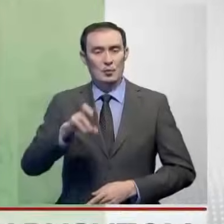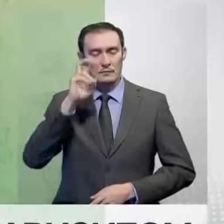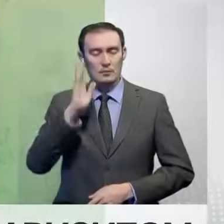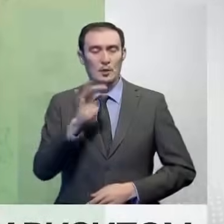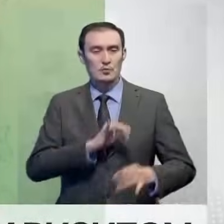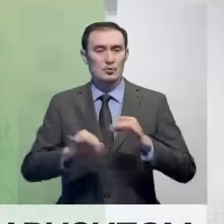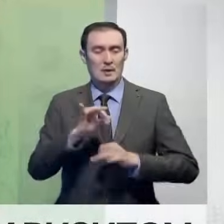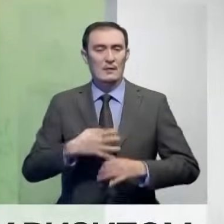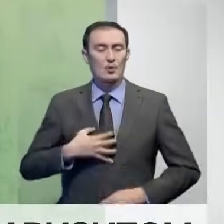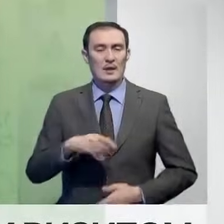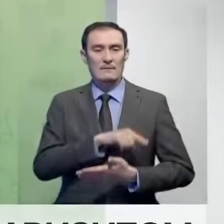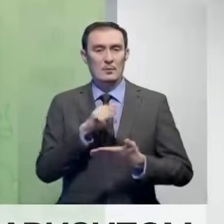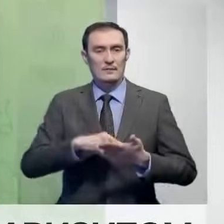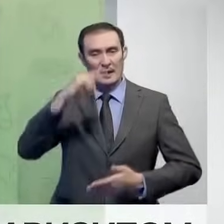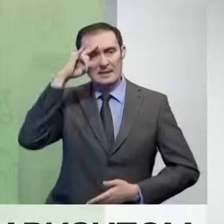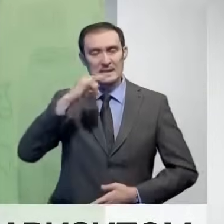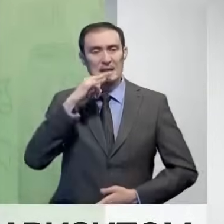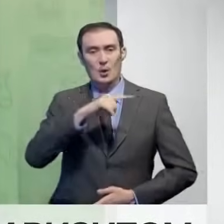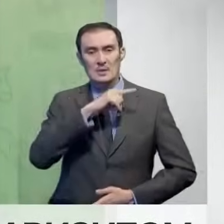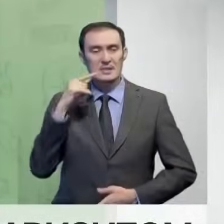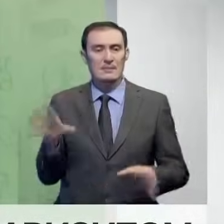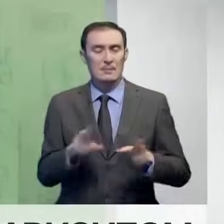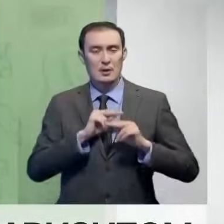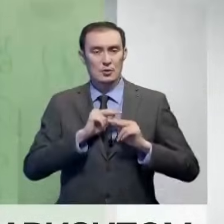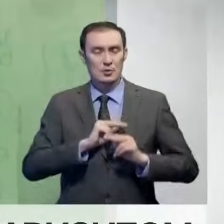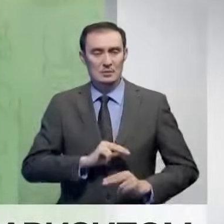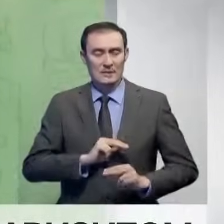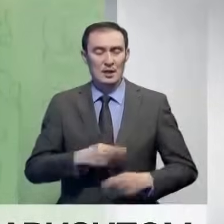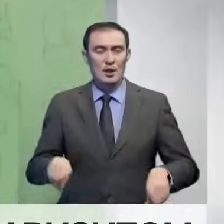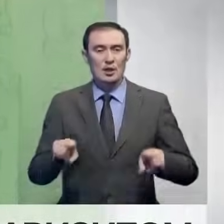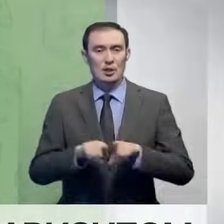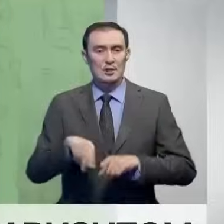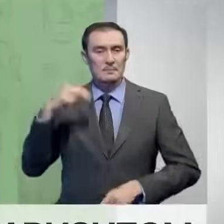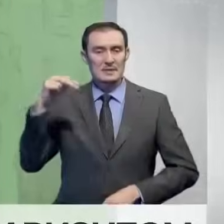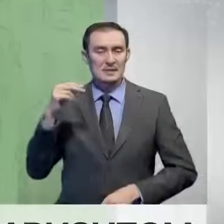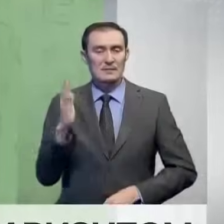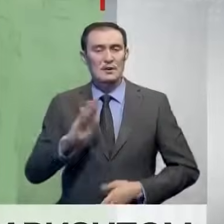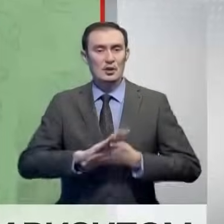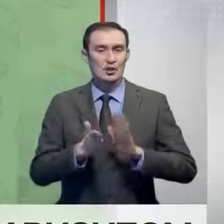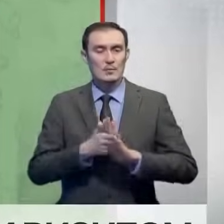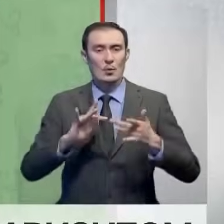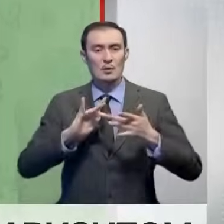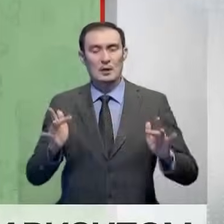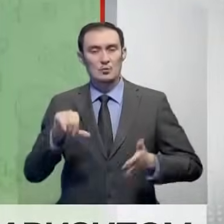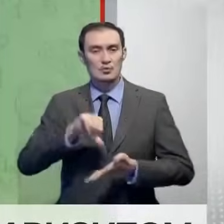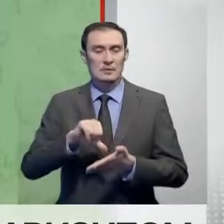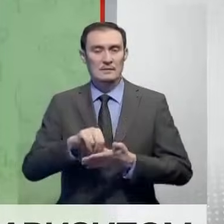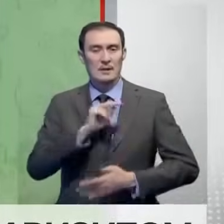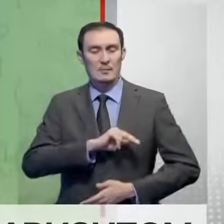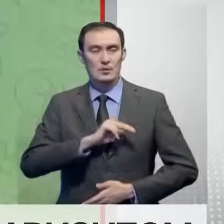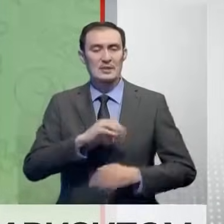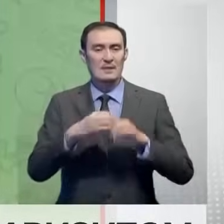обсудят актуальные вопросы казахско-российского стратегического партнерства. Кроме того, президенты в режиме онлайн примут участие в